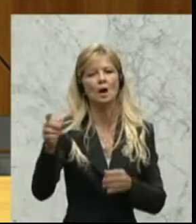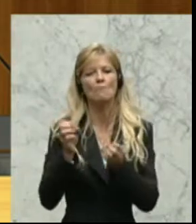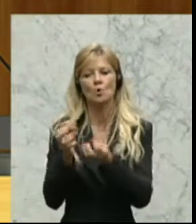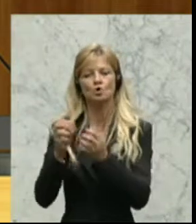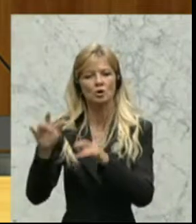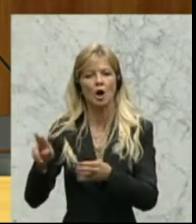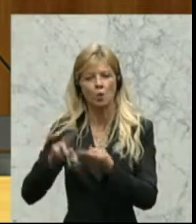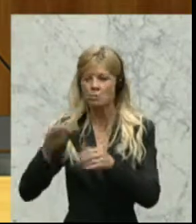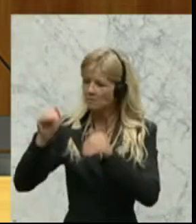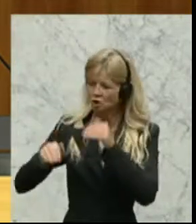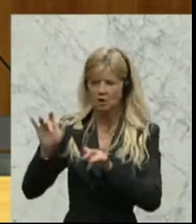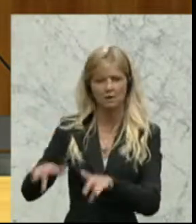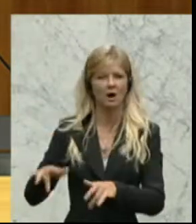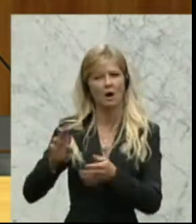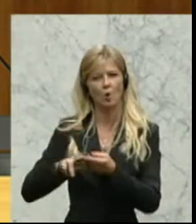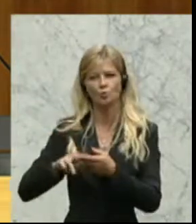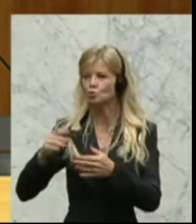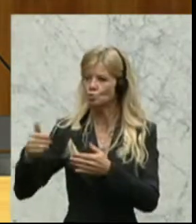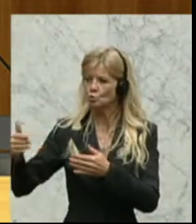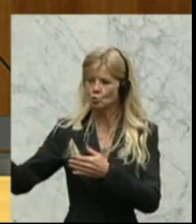und so weiter. Das haben Sie alles nicht gesagt.